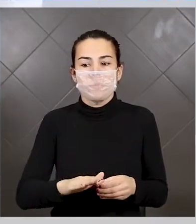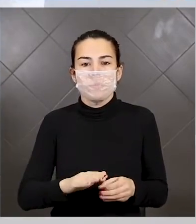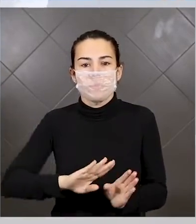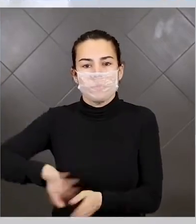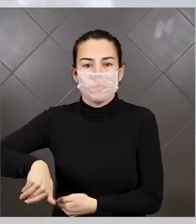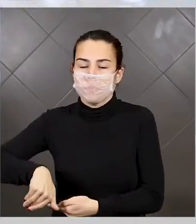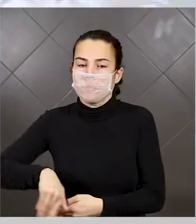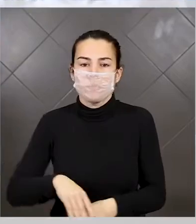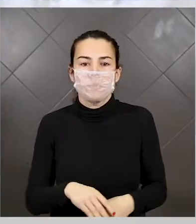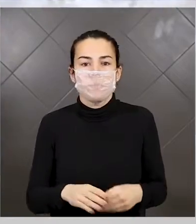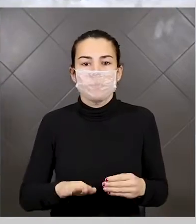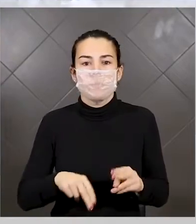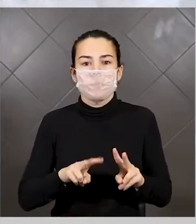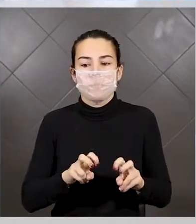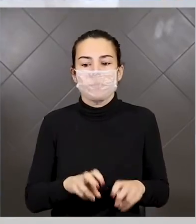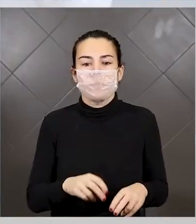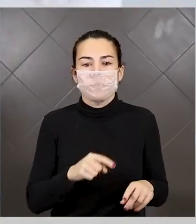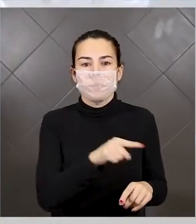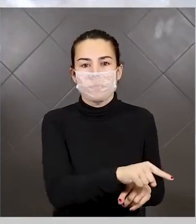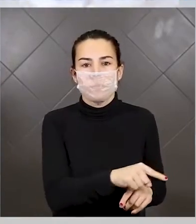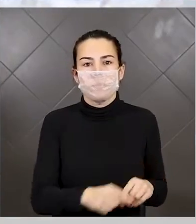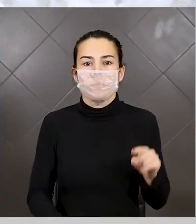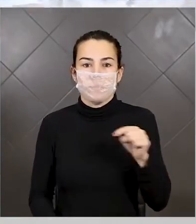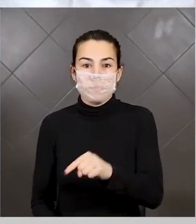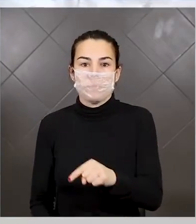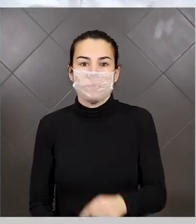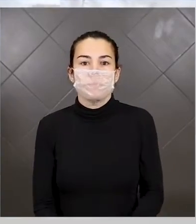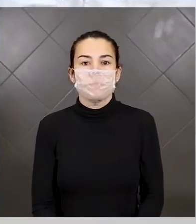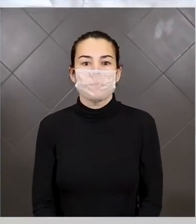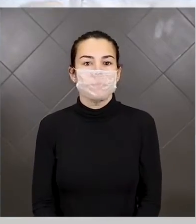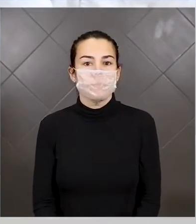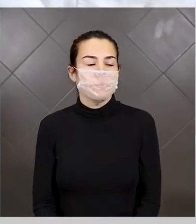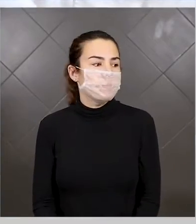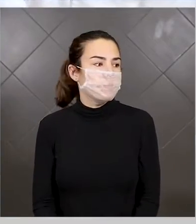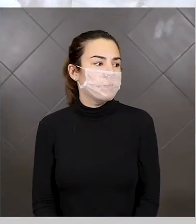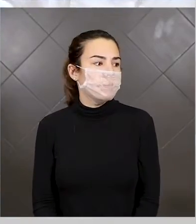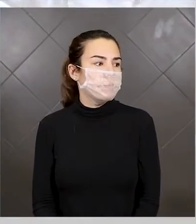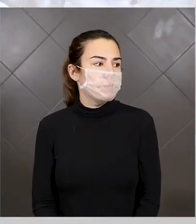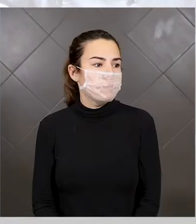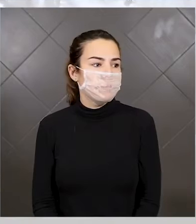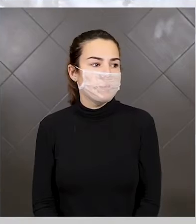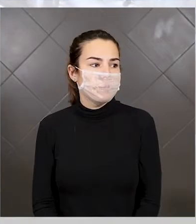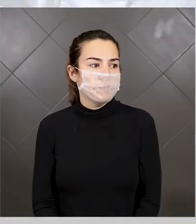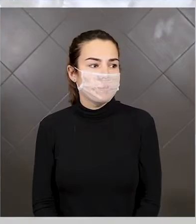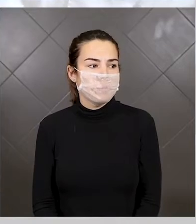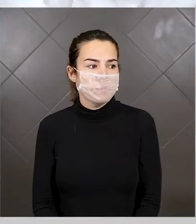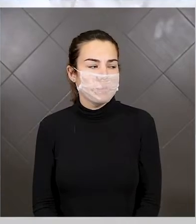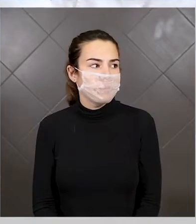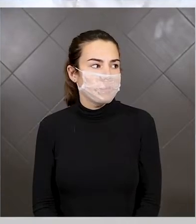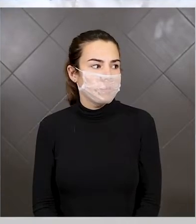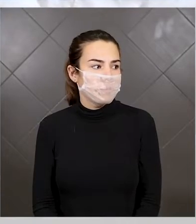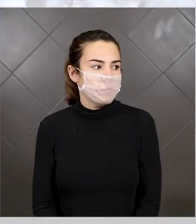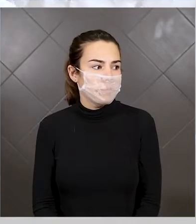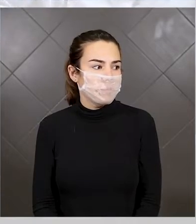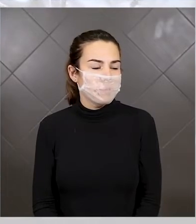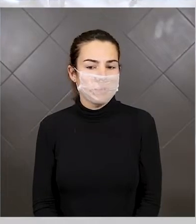van decidir llevar el plàstic de la fira i fer un pastís individual que la gent es pogués menjar mentre passeja per la fira. Aquí sí que